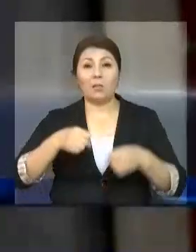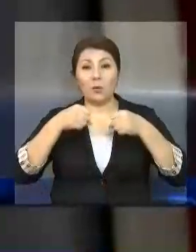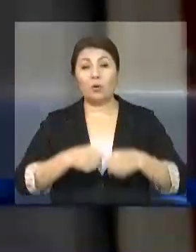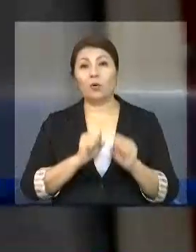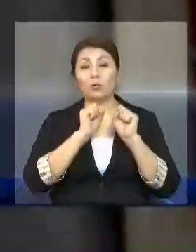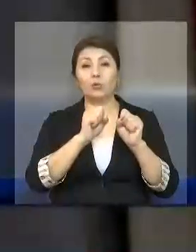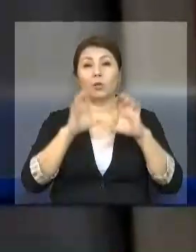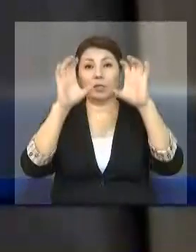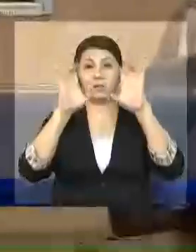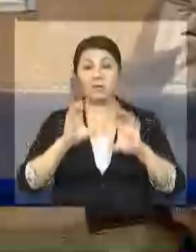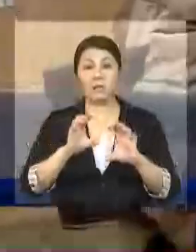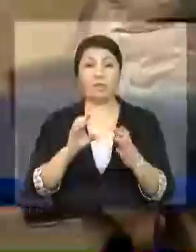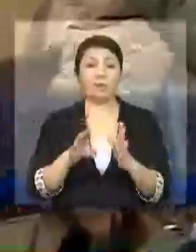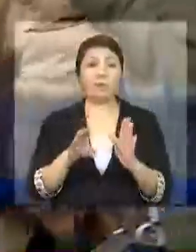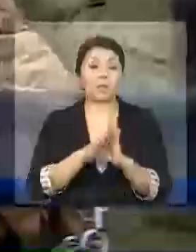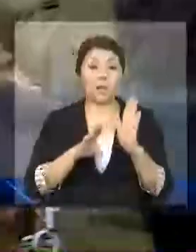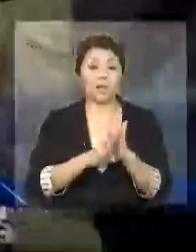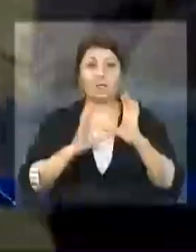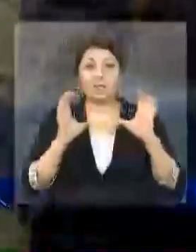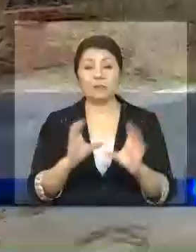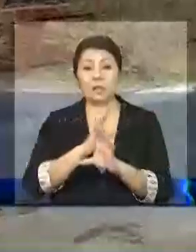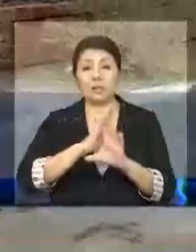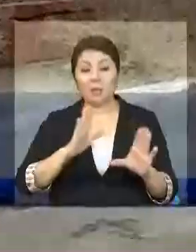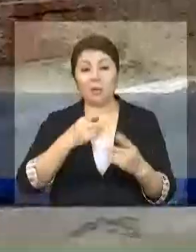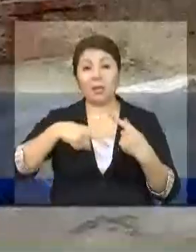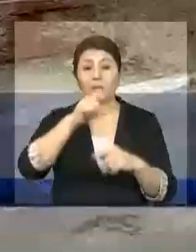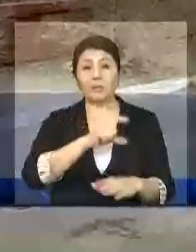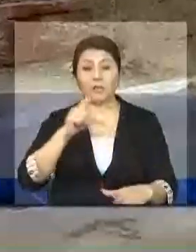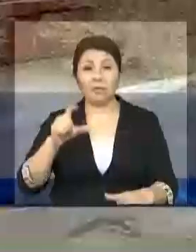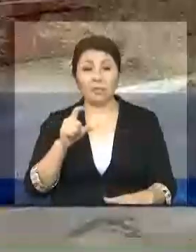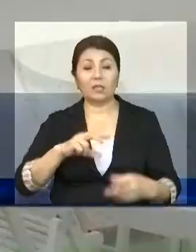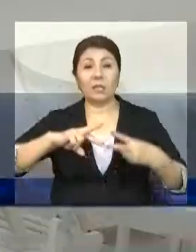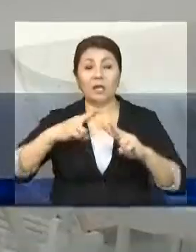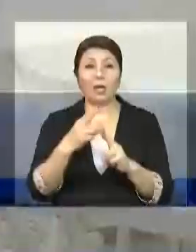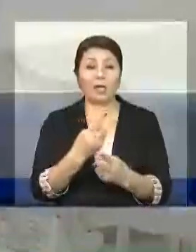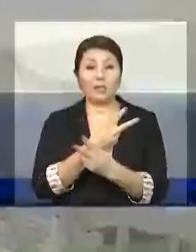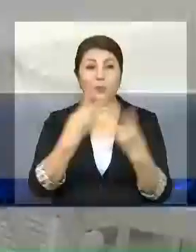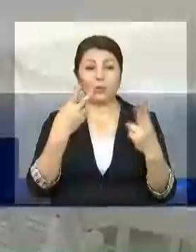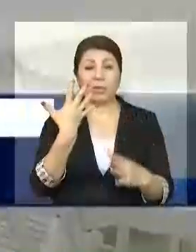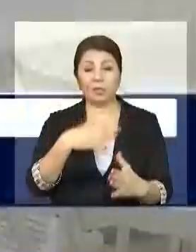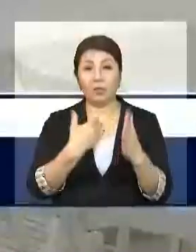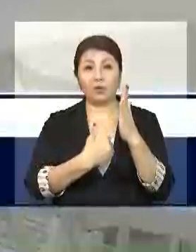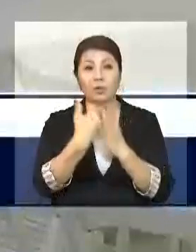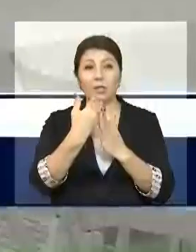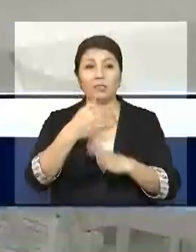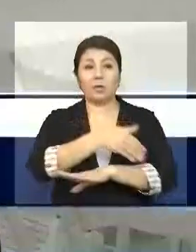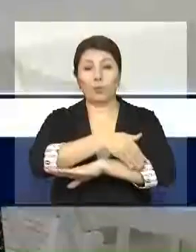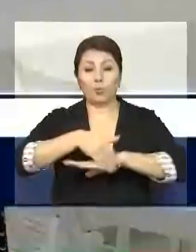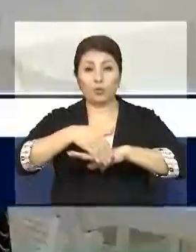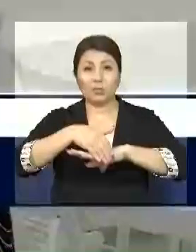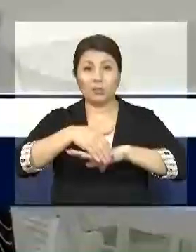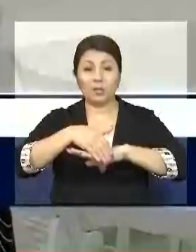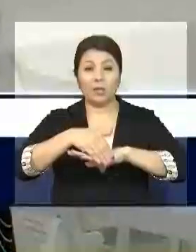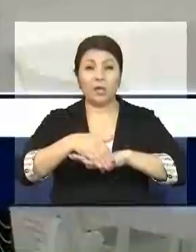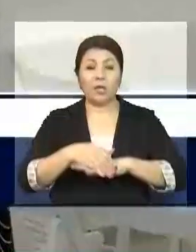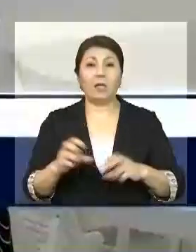қорғау туралы заңнама талаптарын сақтамаған бизнес иелерінің мінін айтып қатесін көрсеткен. 50-ден астам көшеге